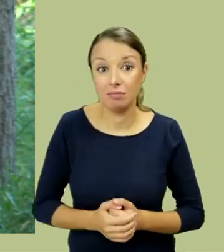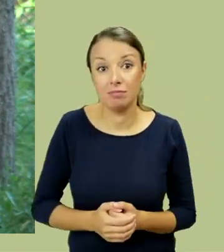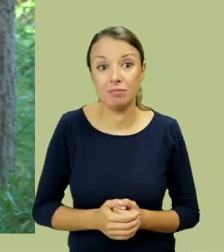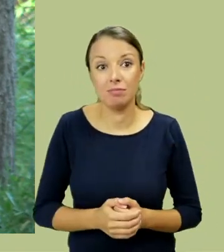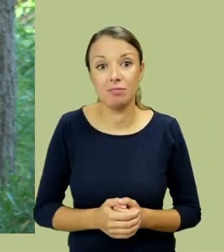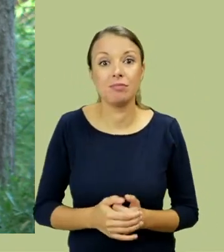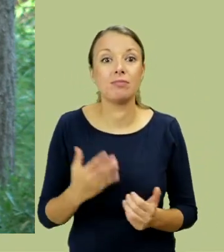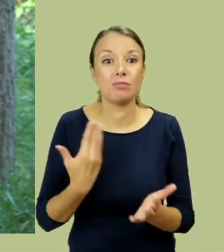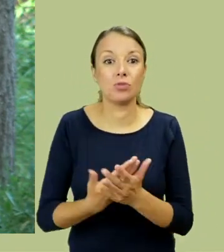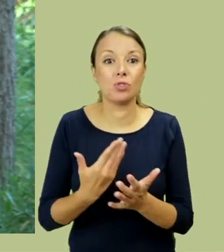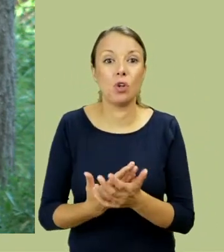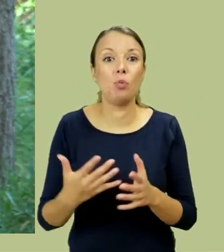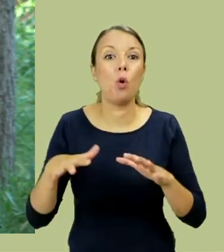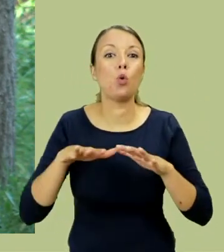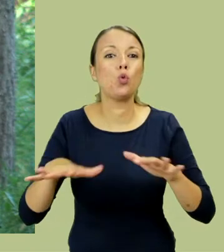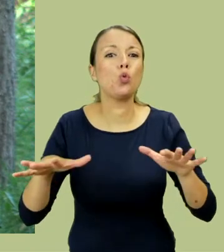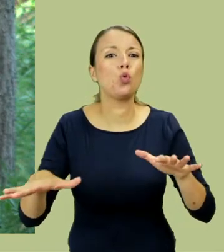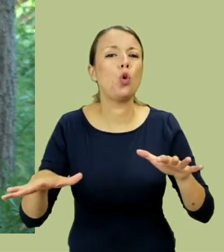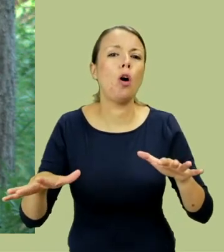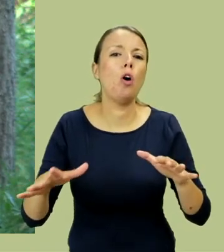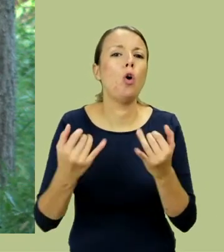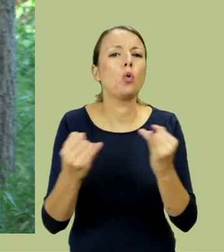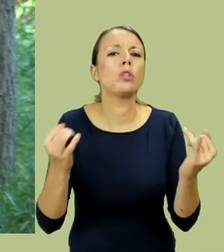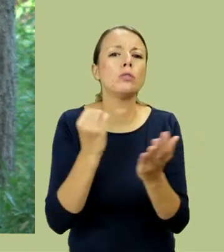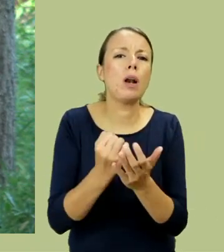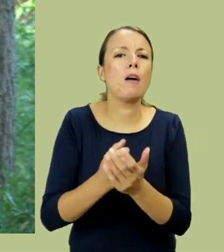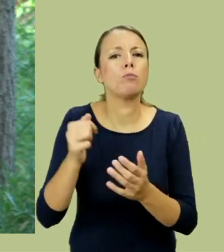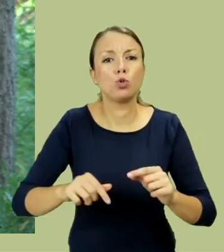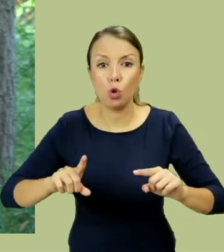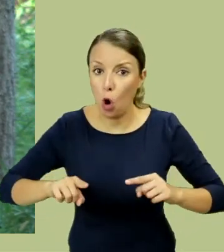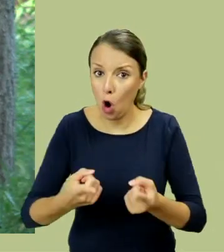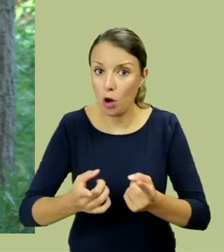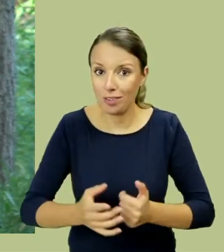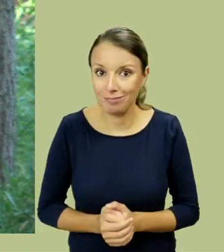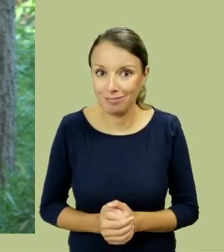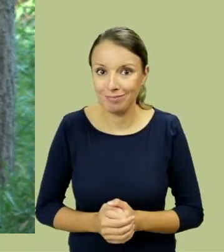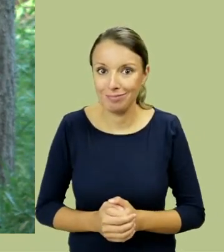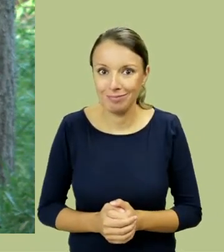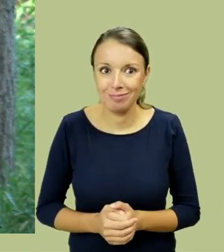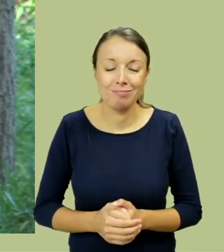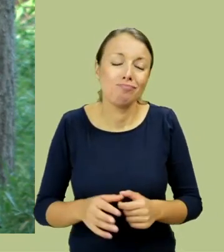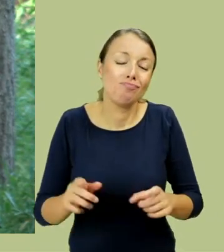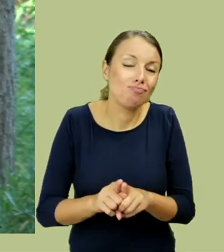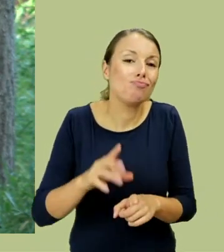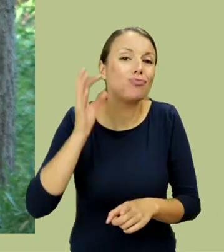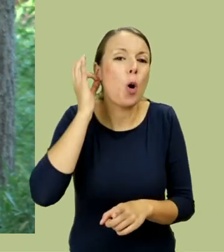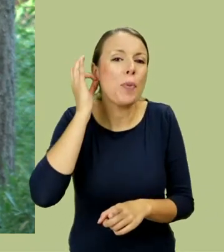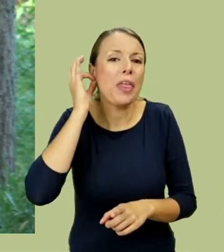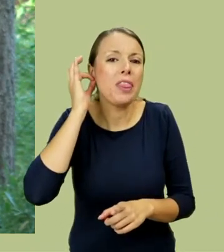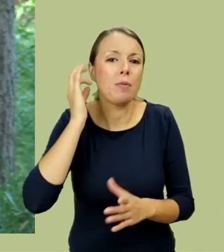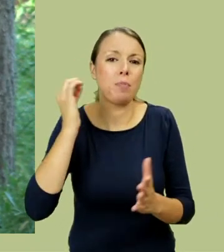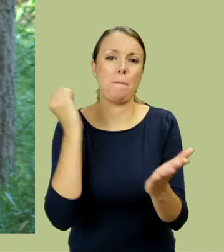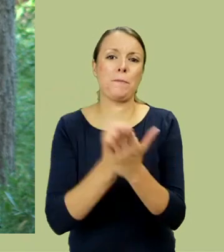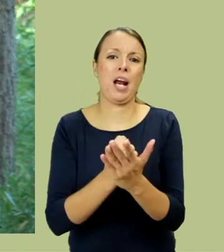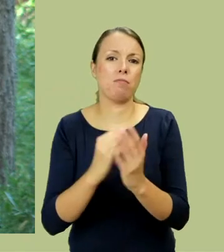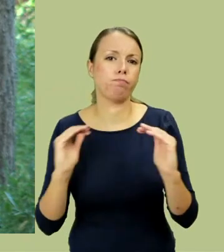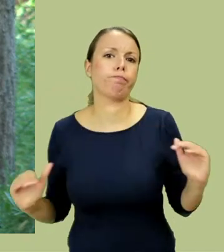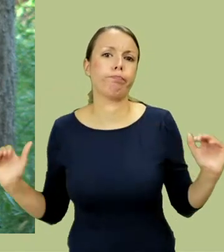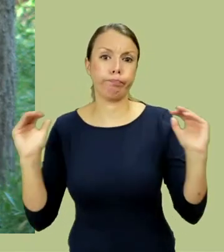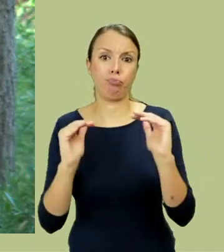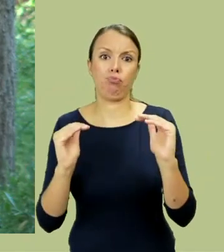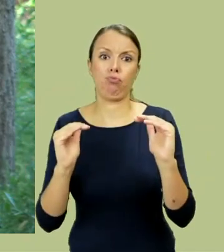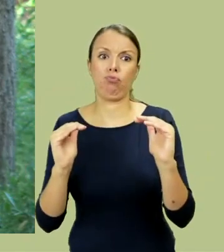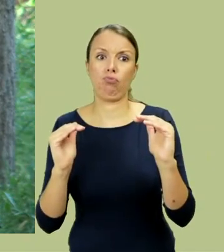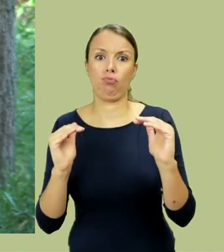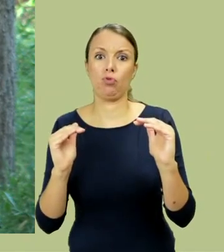rzeczy trzeba było organizować i o tym, żeby kobiety uzyskały równouprawnienie, wcale panowie,